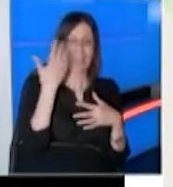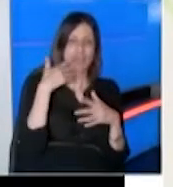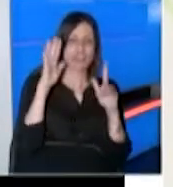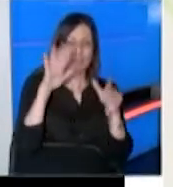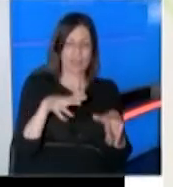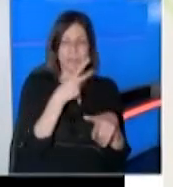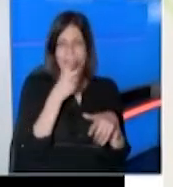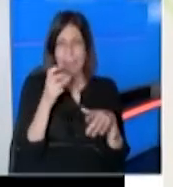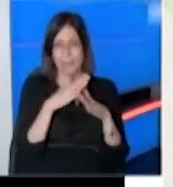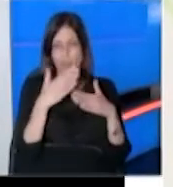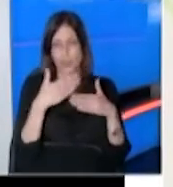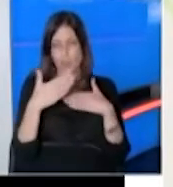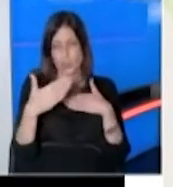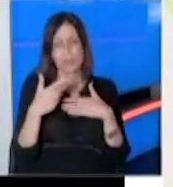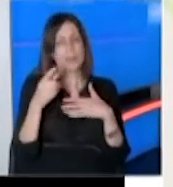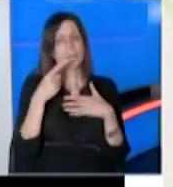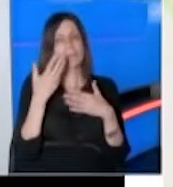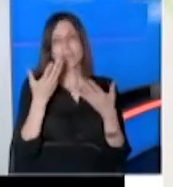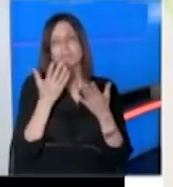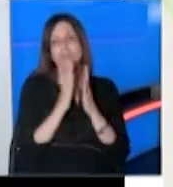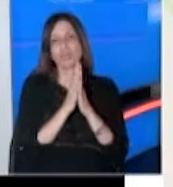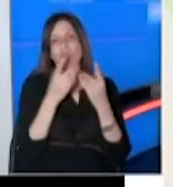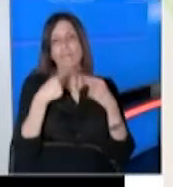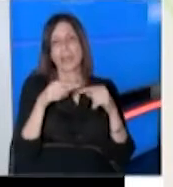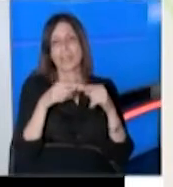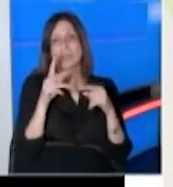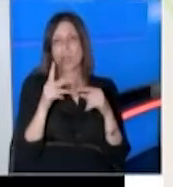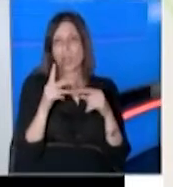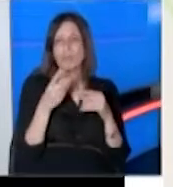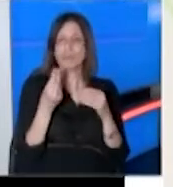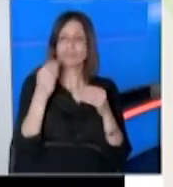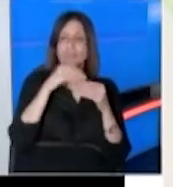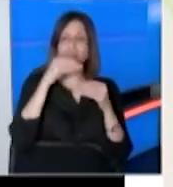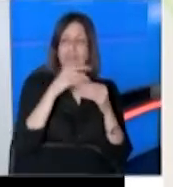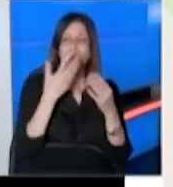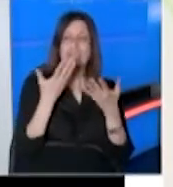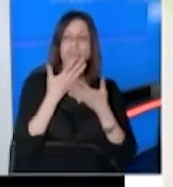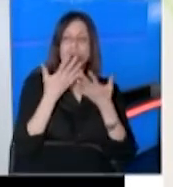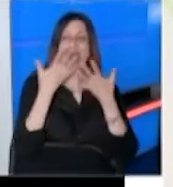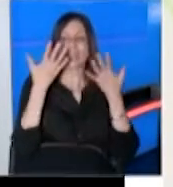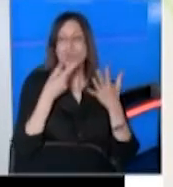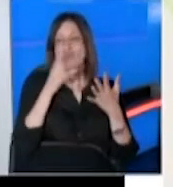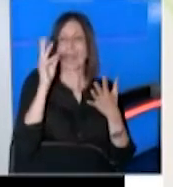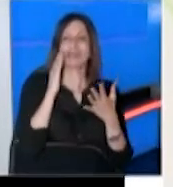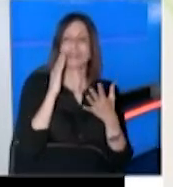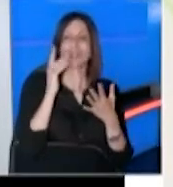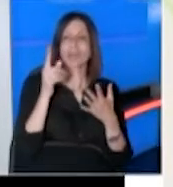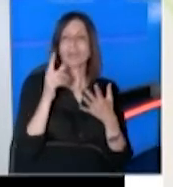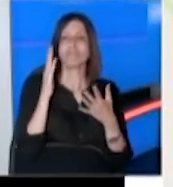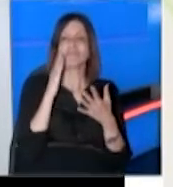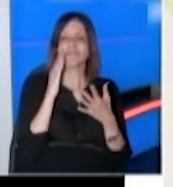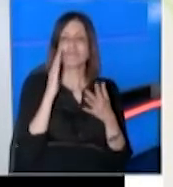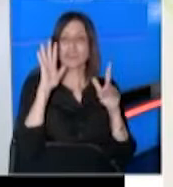7,200 דונם, ביקשו בוועדת פרוגרמות, קיבלו תוך שעה הגדלה בעוד 1,600 דונם, יותר מבית שעה, שטח בית שעה, 7,400